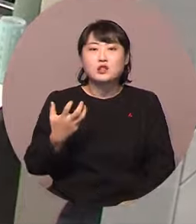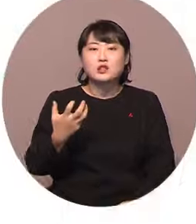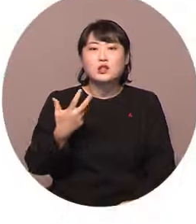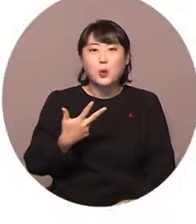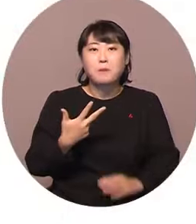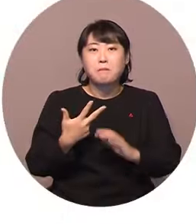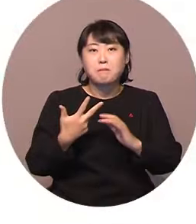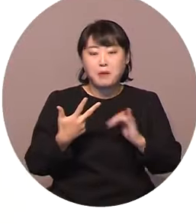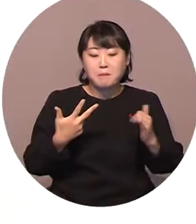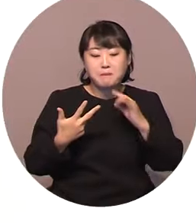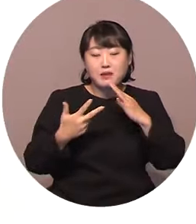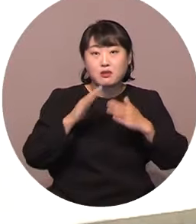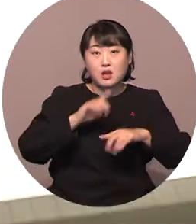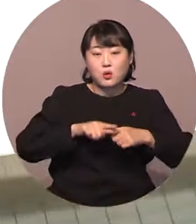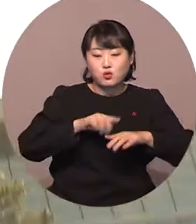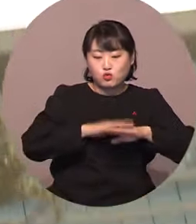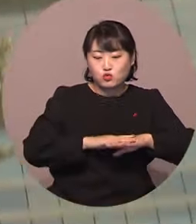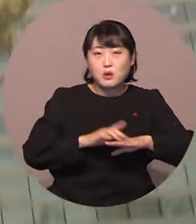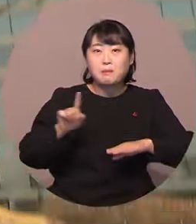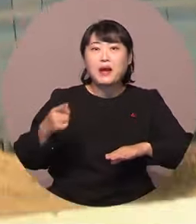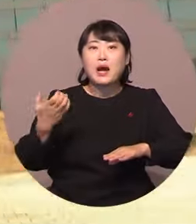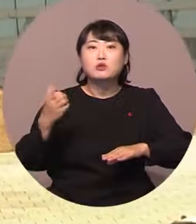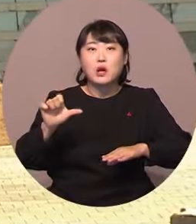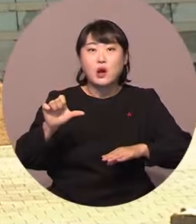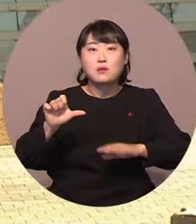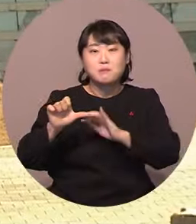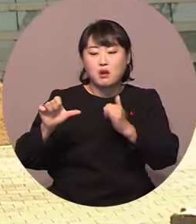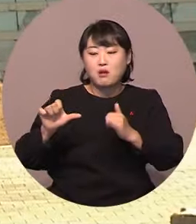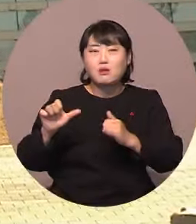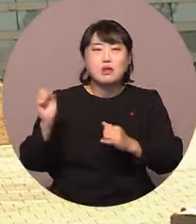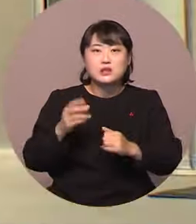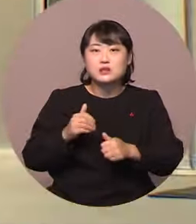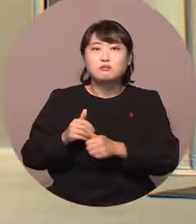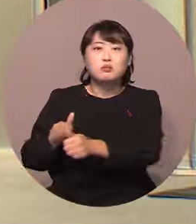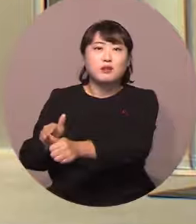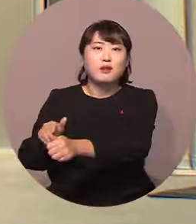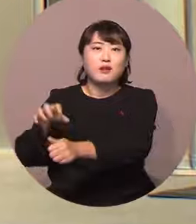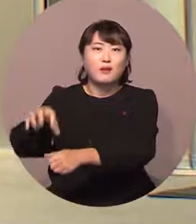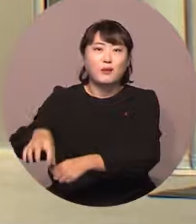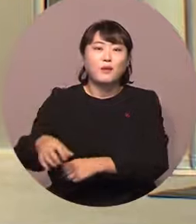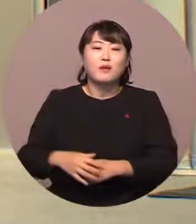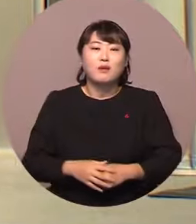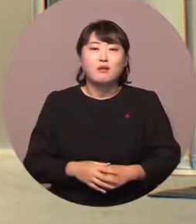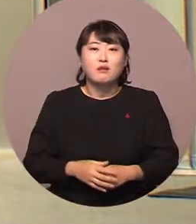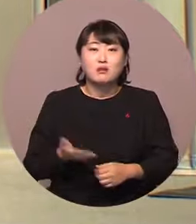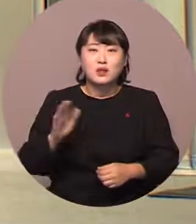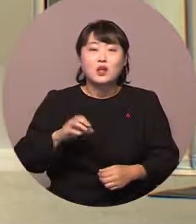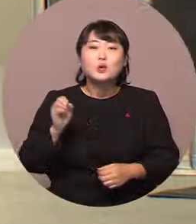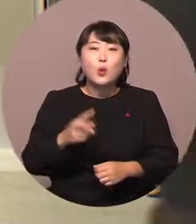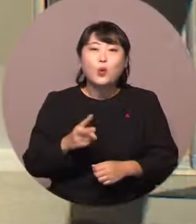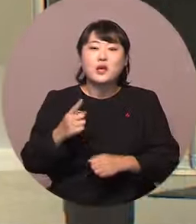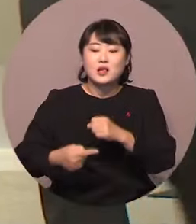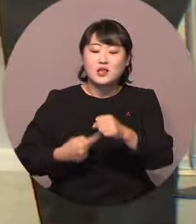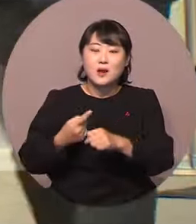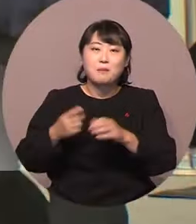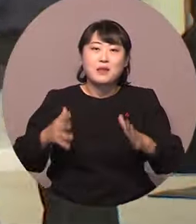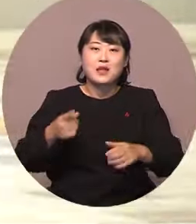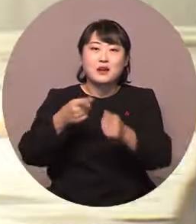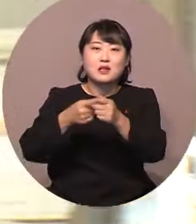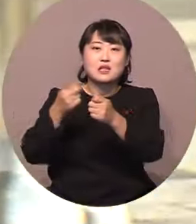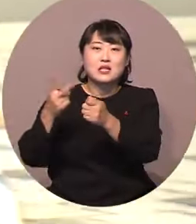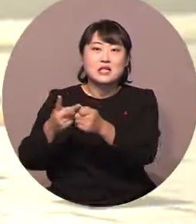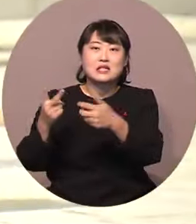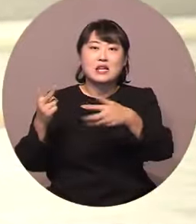남겨둔 채 나머지 195명을 모두 김천으로 불러들였습니다 그런 한전기술은 1년만에 두차례에